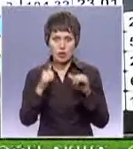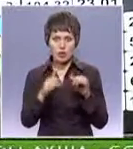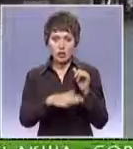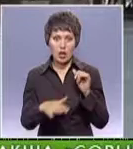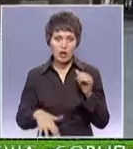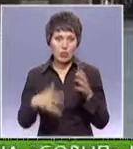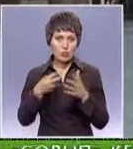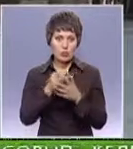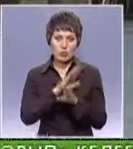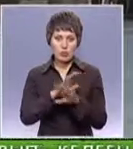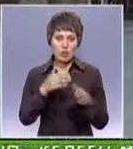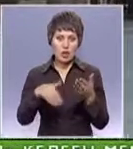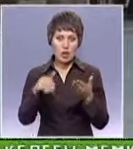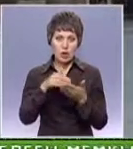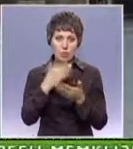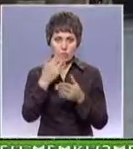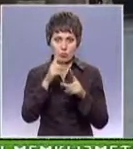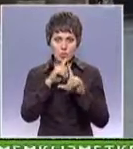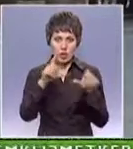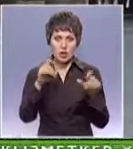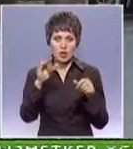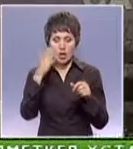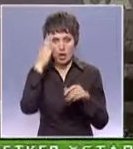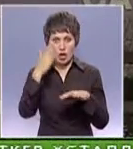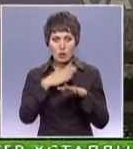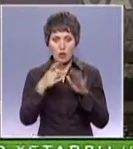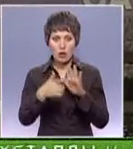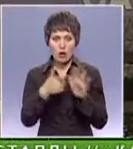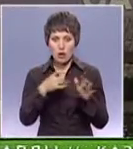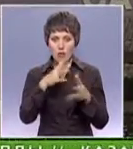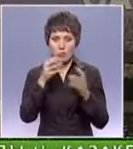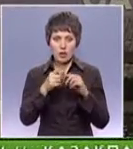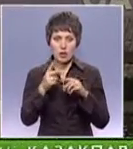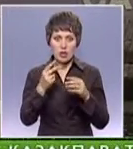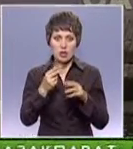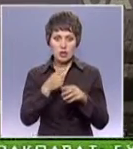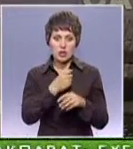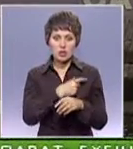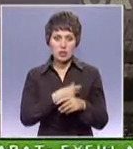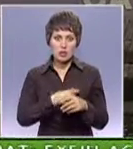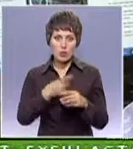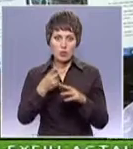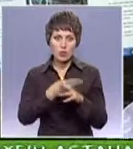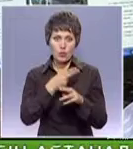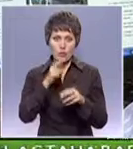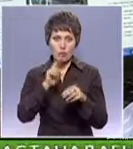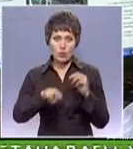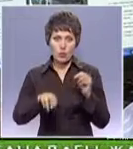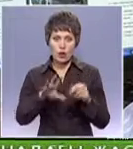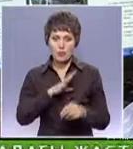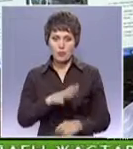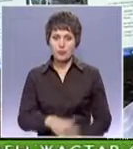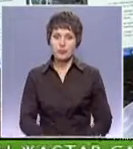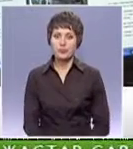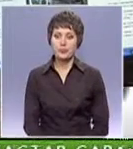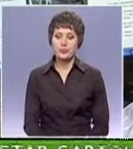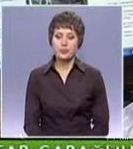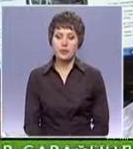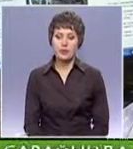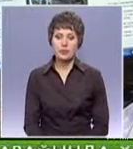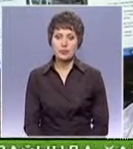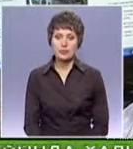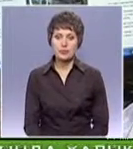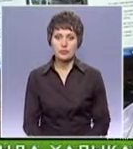салық төлемепті. Нәтижесінде бұл мекемелер әкімшілік жауапқа тартылып, кейбірі лицензиясынан айырылды. 90-на